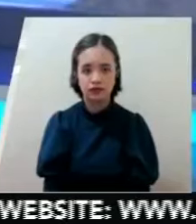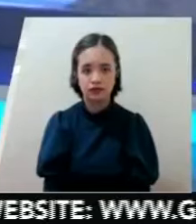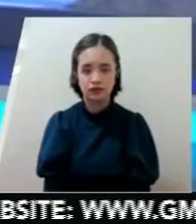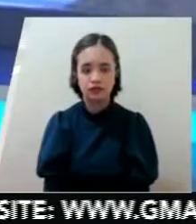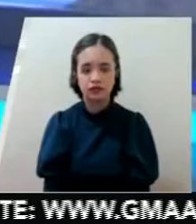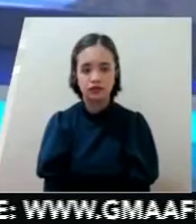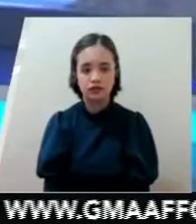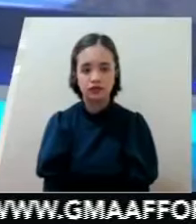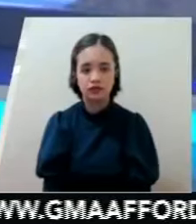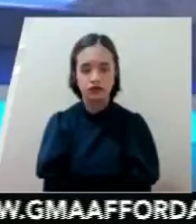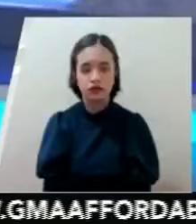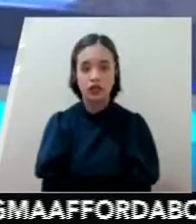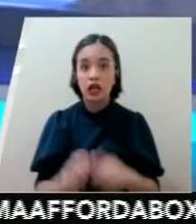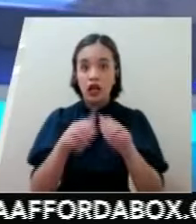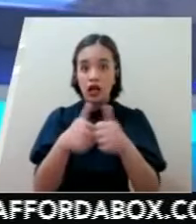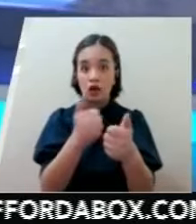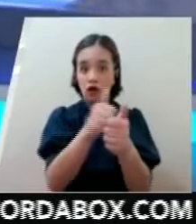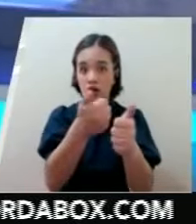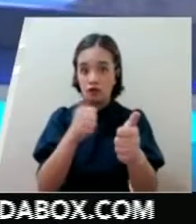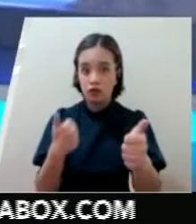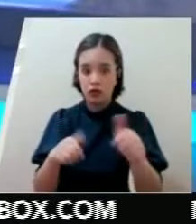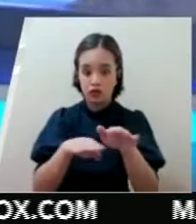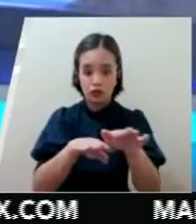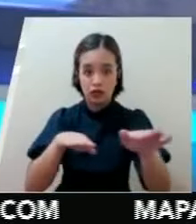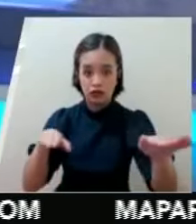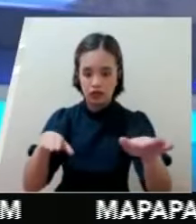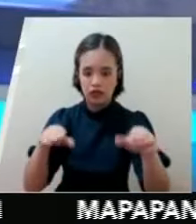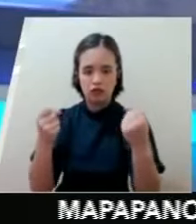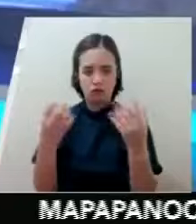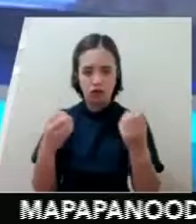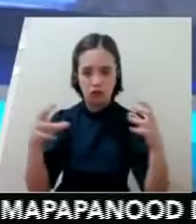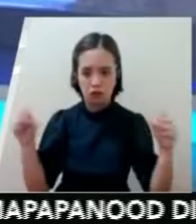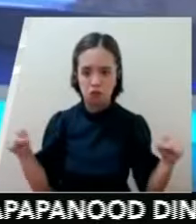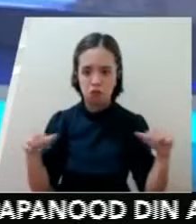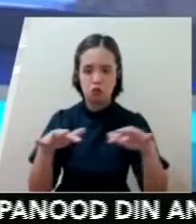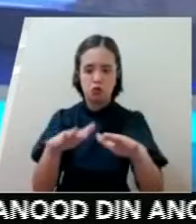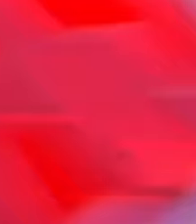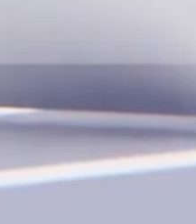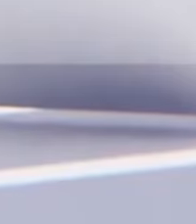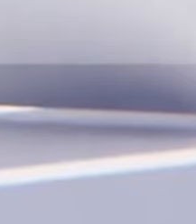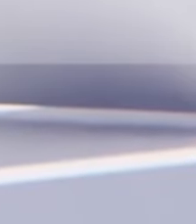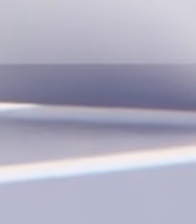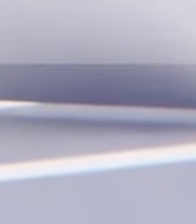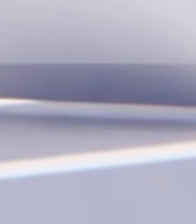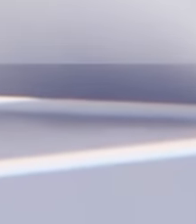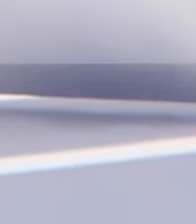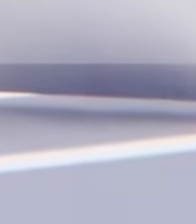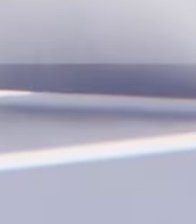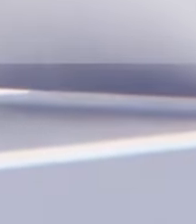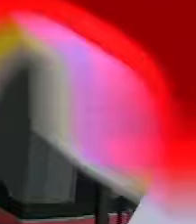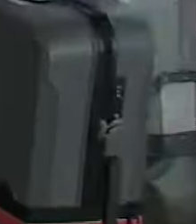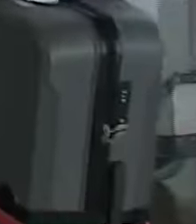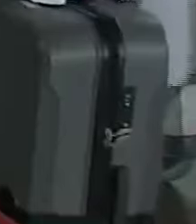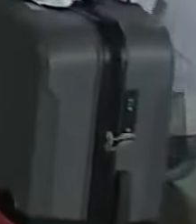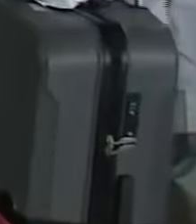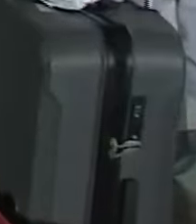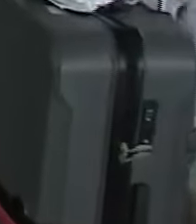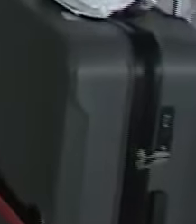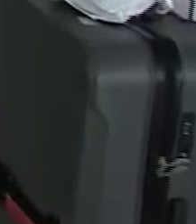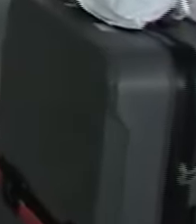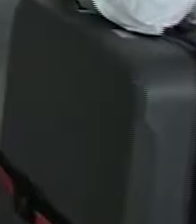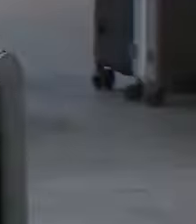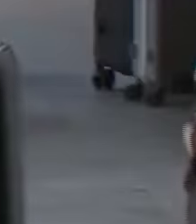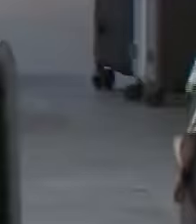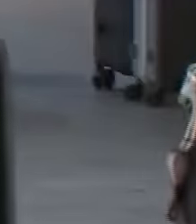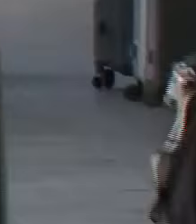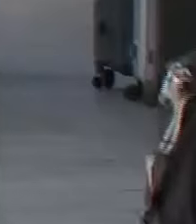Para makaiwas sa traffic at dagsaan ng biyahero, inagahan ng ilang pasahero ang pagpunta sa NAIA. Nakatutok si Katrina So. Maaga